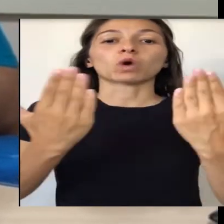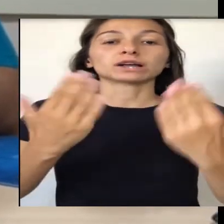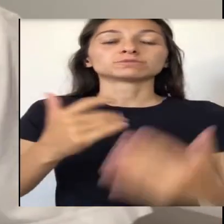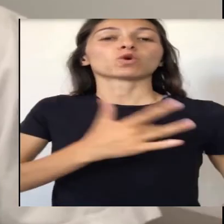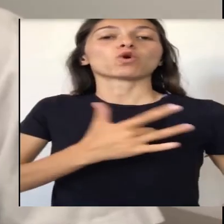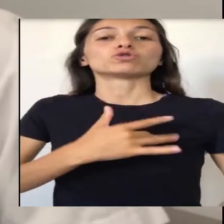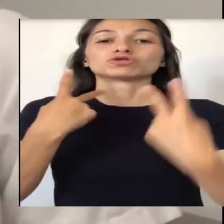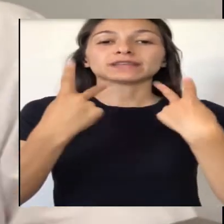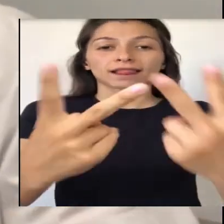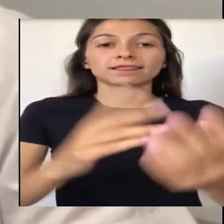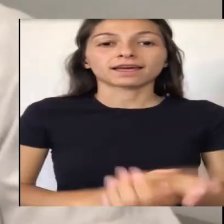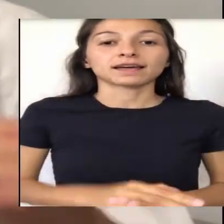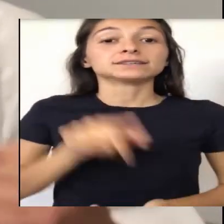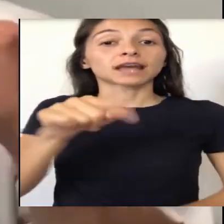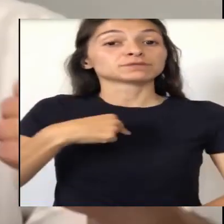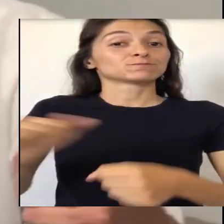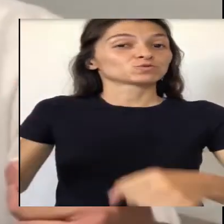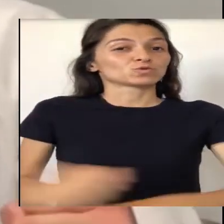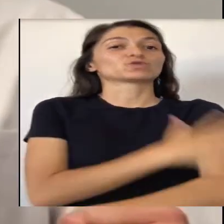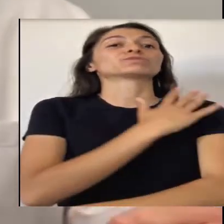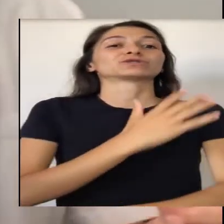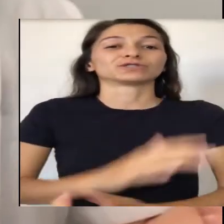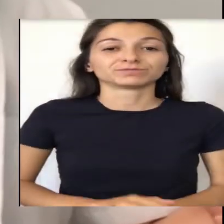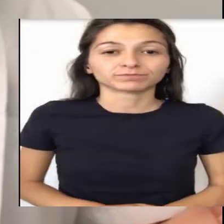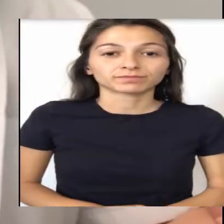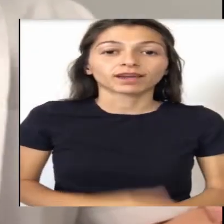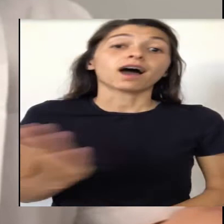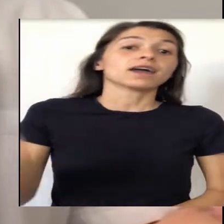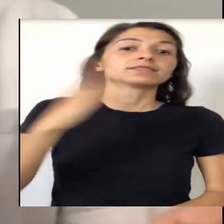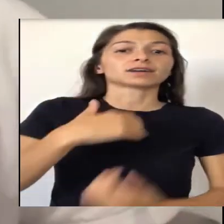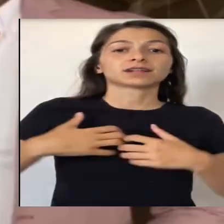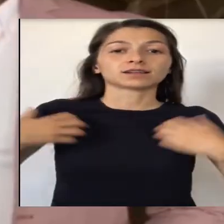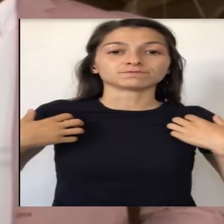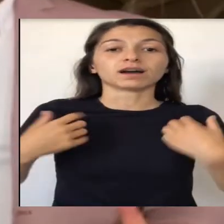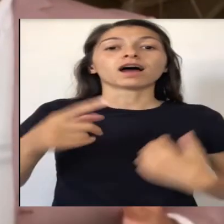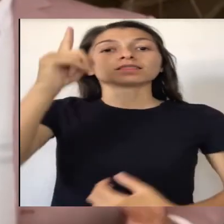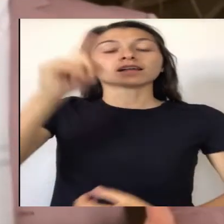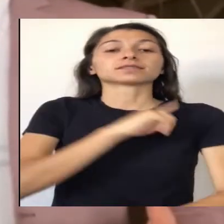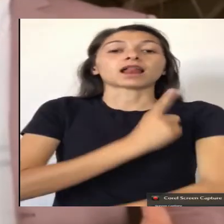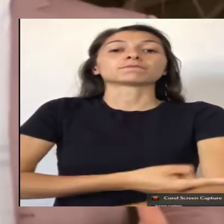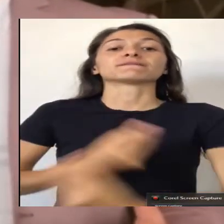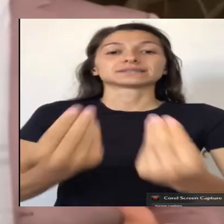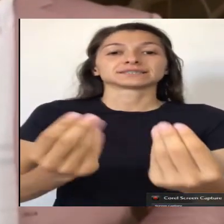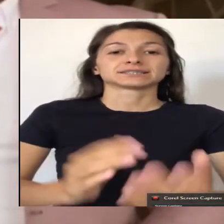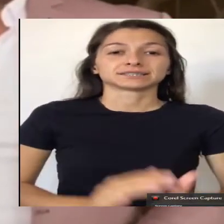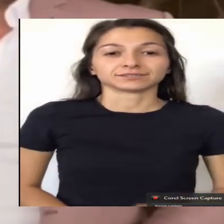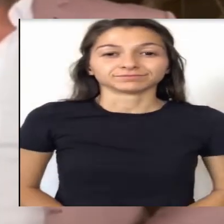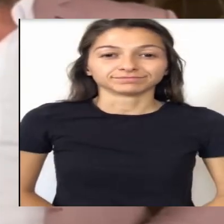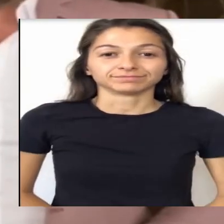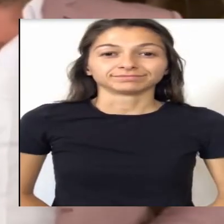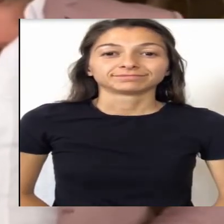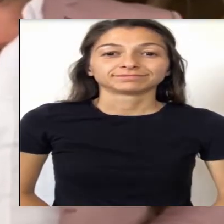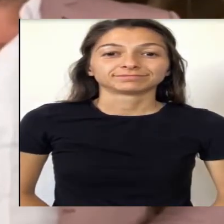beşkazalısın. Yüreğimiz, dualarımız, gönlümüz seninle. Sen bizim gururumuzsun. Haydi aslanım.